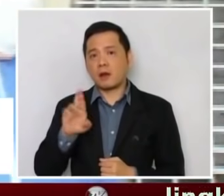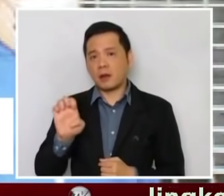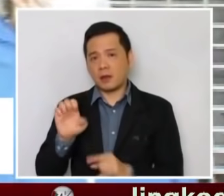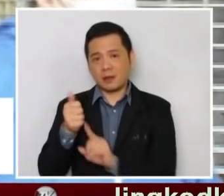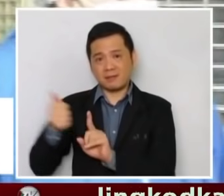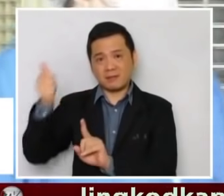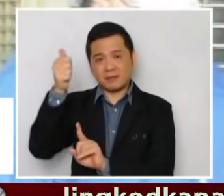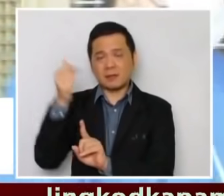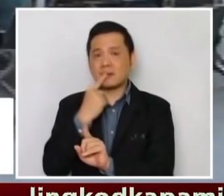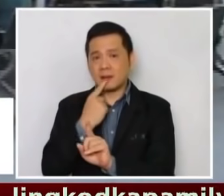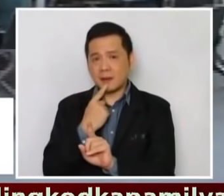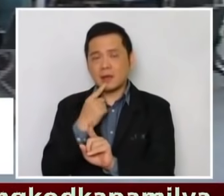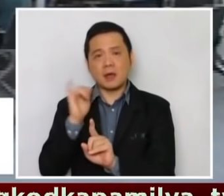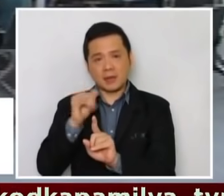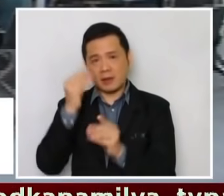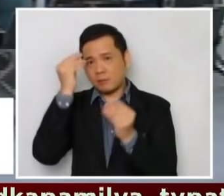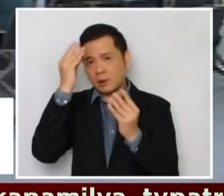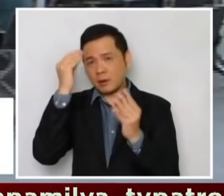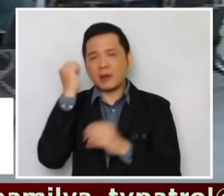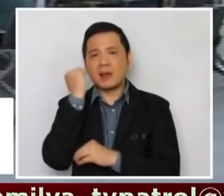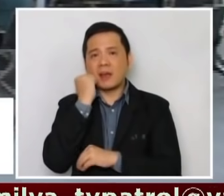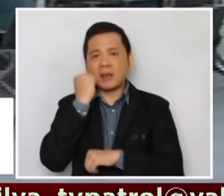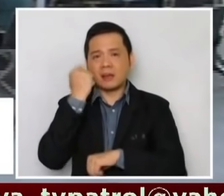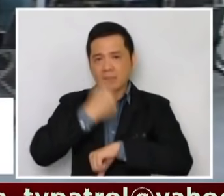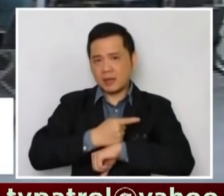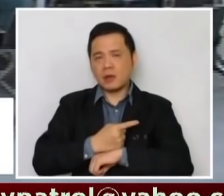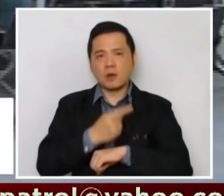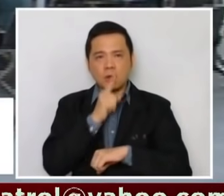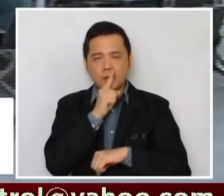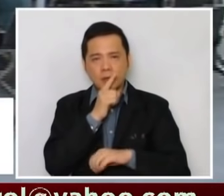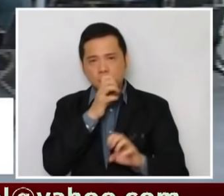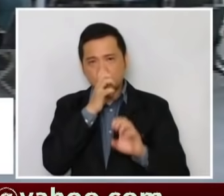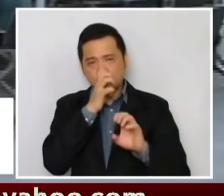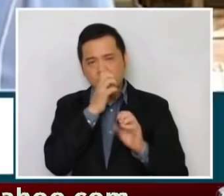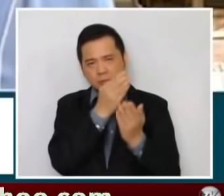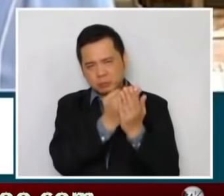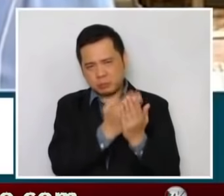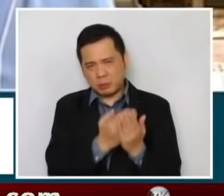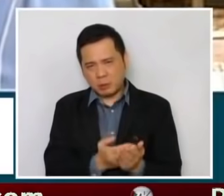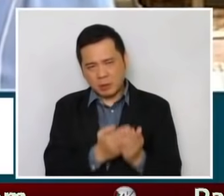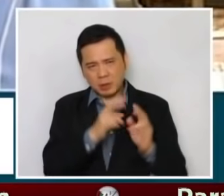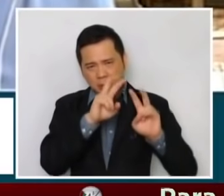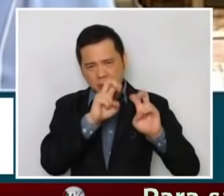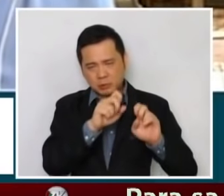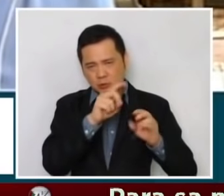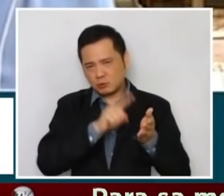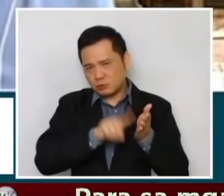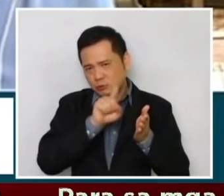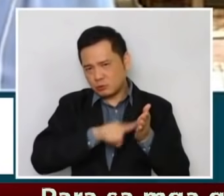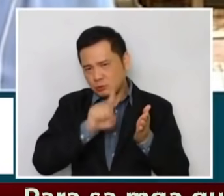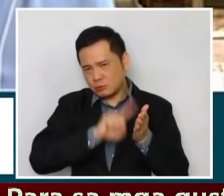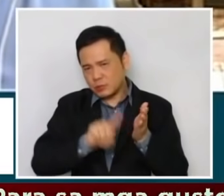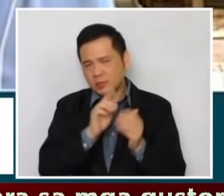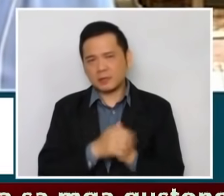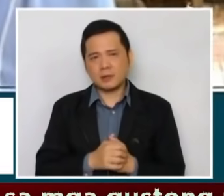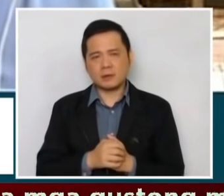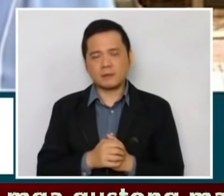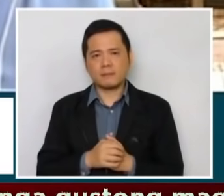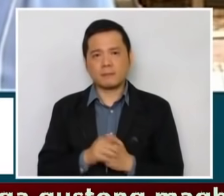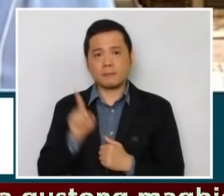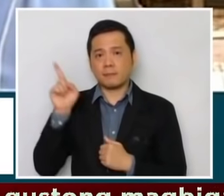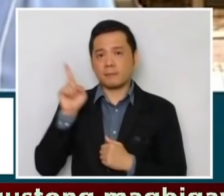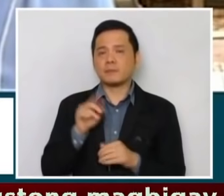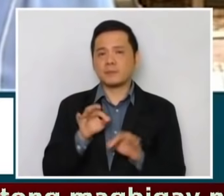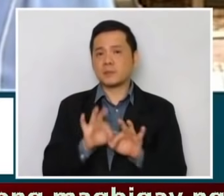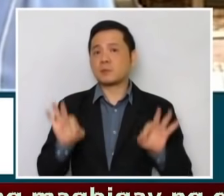kanilang nilalabas araw-araw ay dumaan sa matinding validation. Ang sinasabi ho natin, kailangan lang may cautious